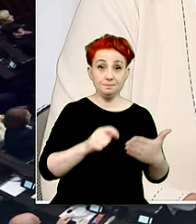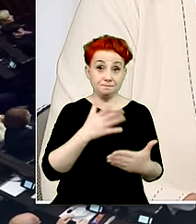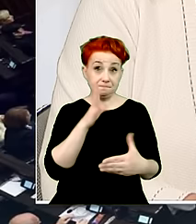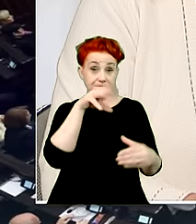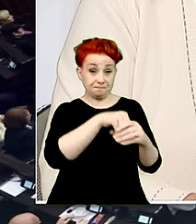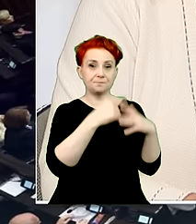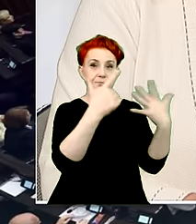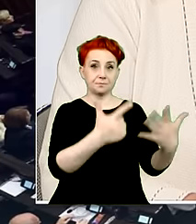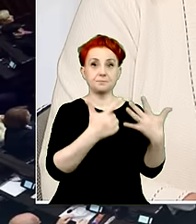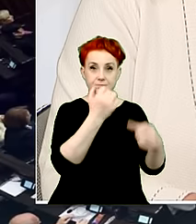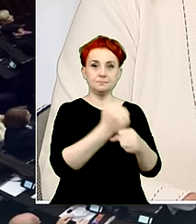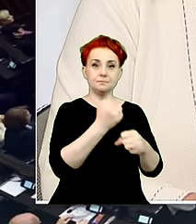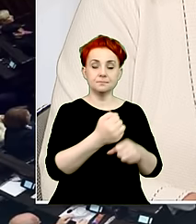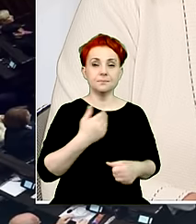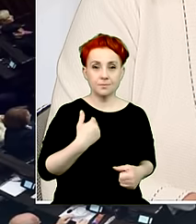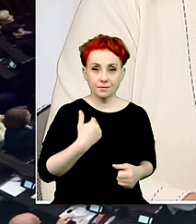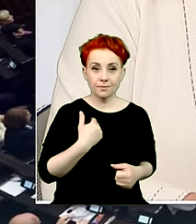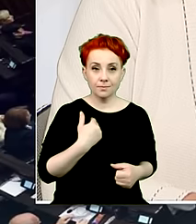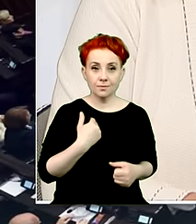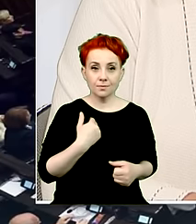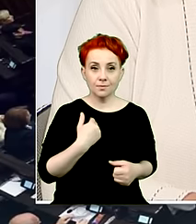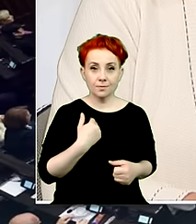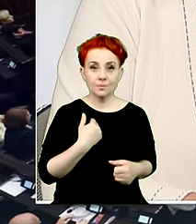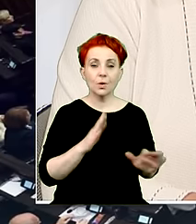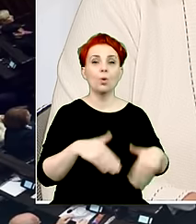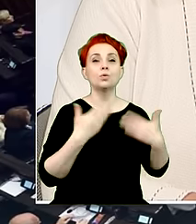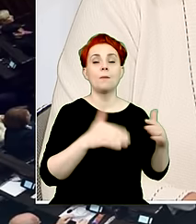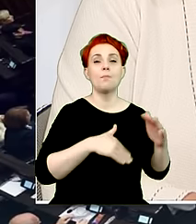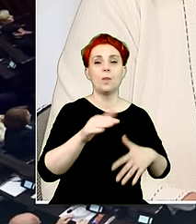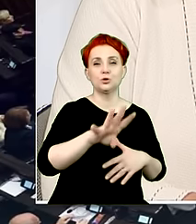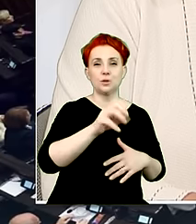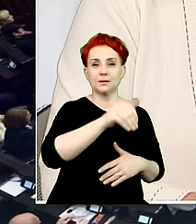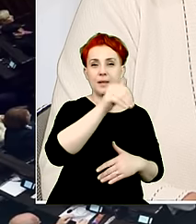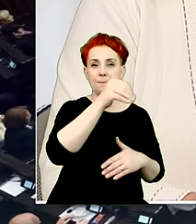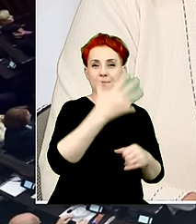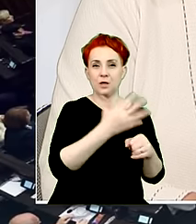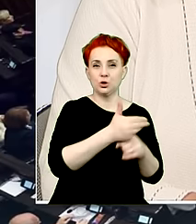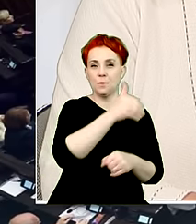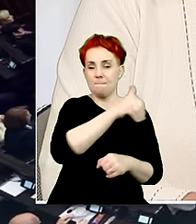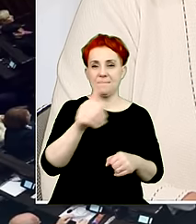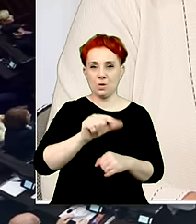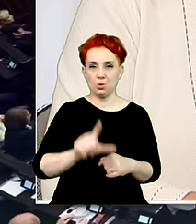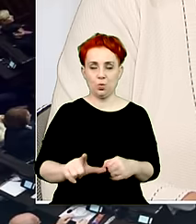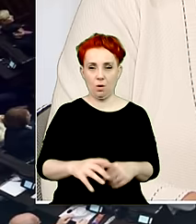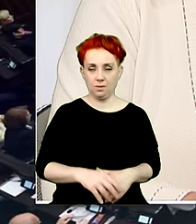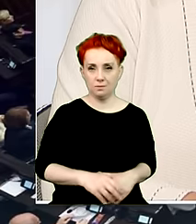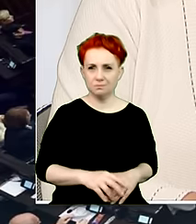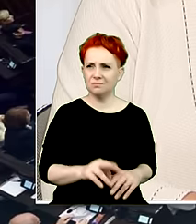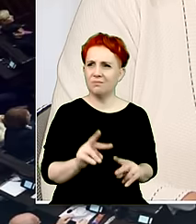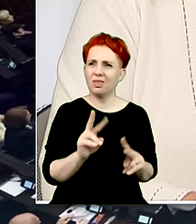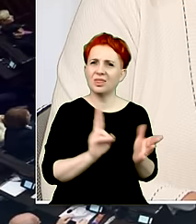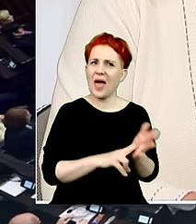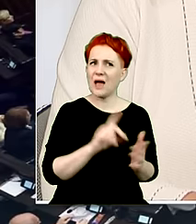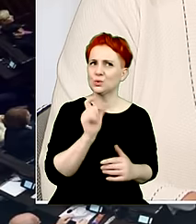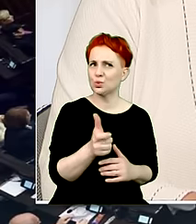7 lat pracować, dostaje ponad 450 milionów złotych z tej puli. Ja pytam, na co i